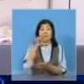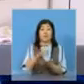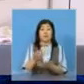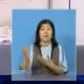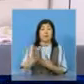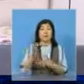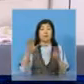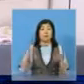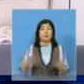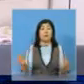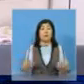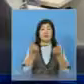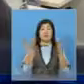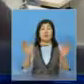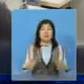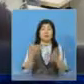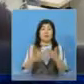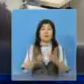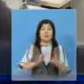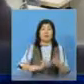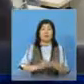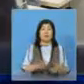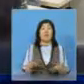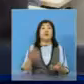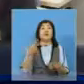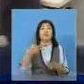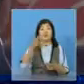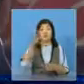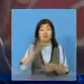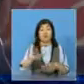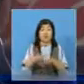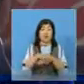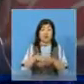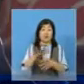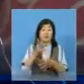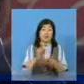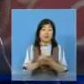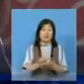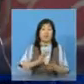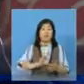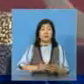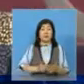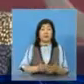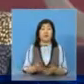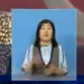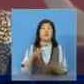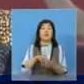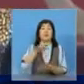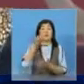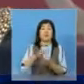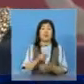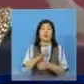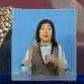президентом, является поддержка малого и среднего бизнеса. В настоящее время более 30% населения страны занимаются предпринимательством. Стоит задача увеличить